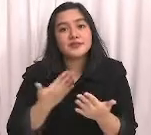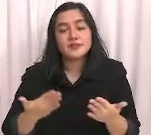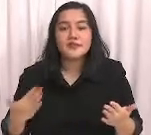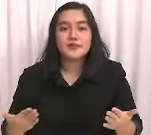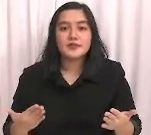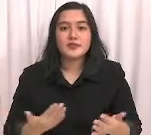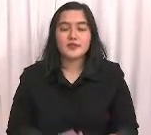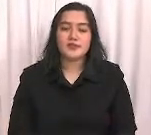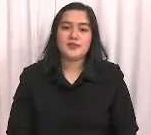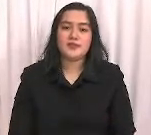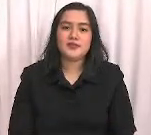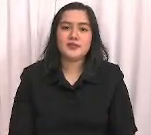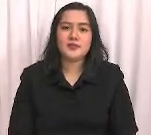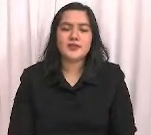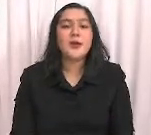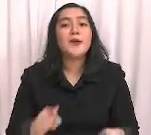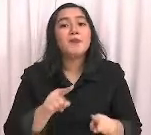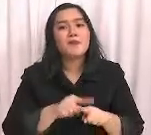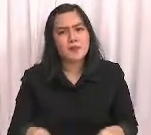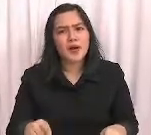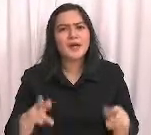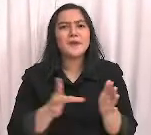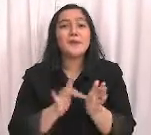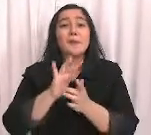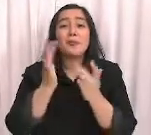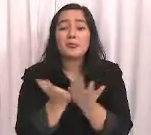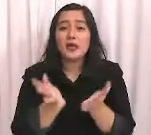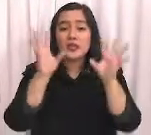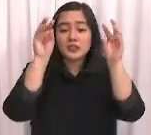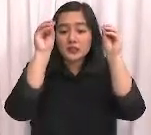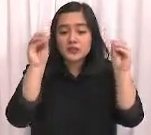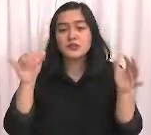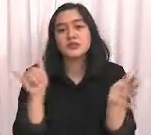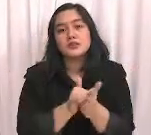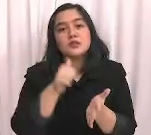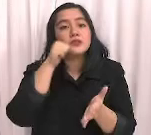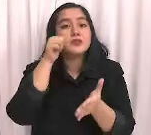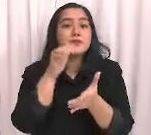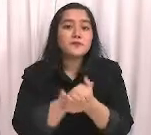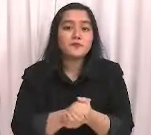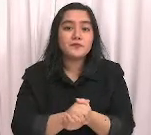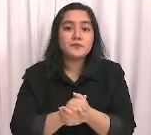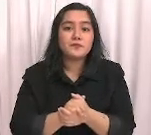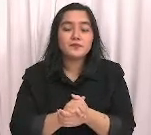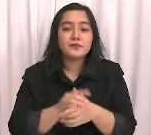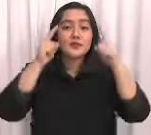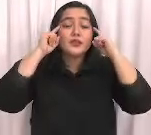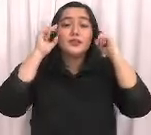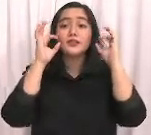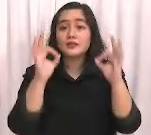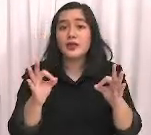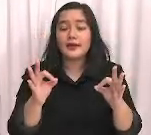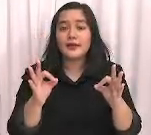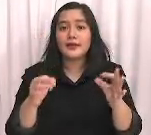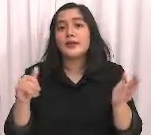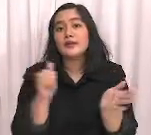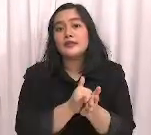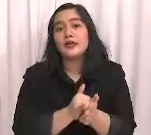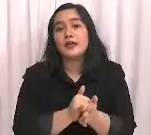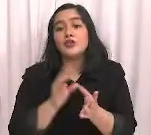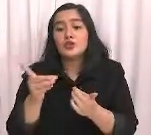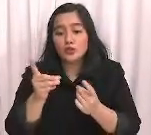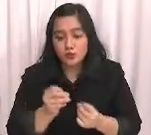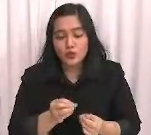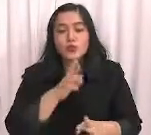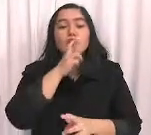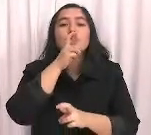a blessing. Alam mo kung bakit? It's only by grace. Because by nature, we're all sinners. Amen. Yung gumawa